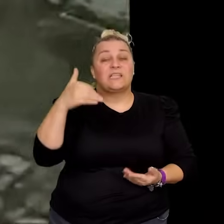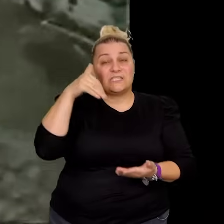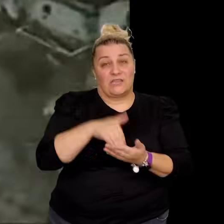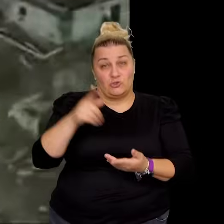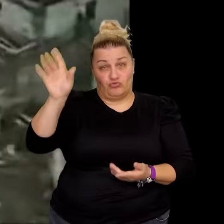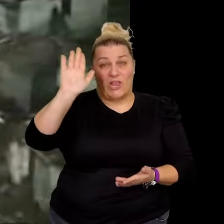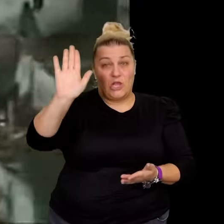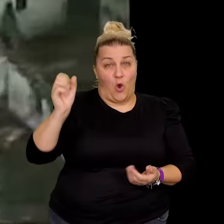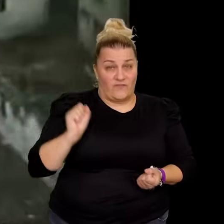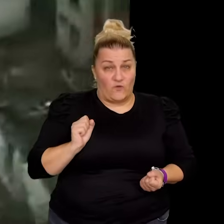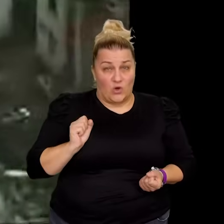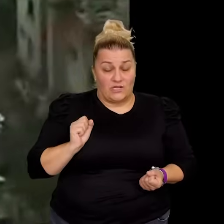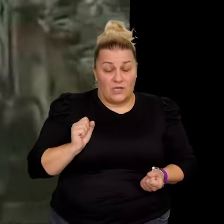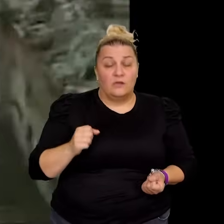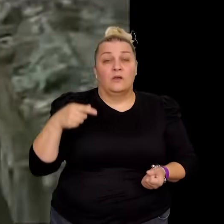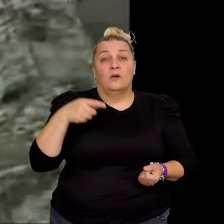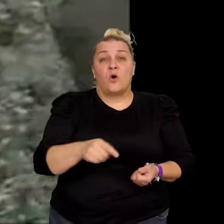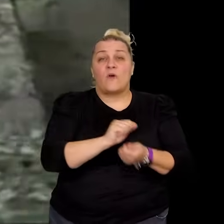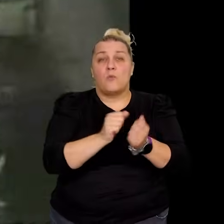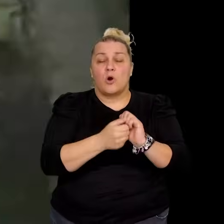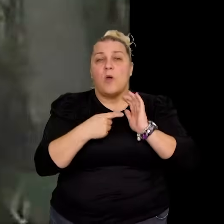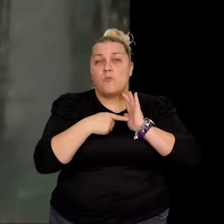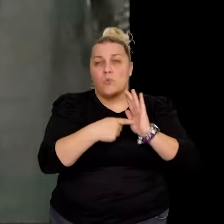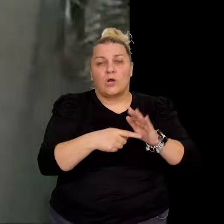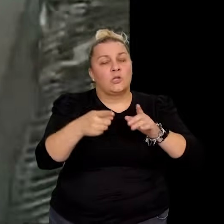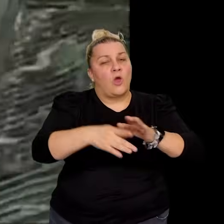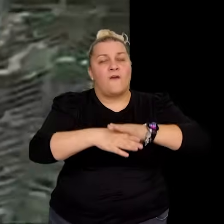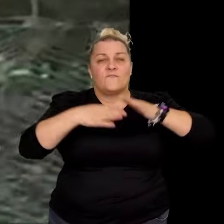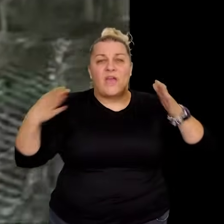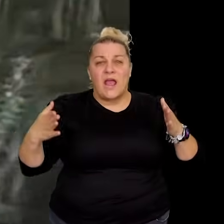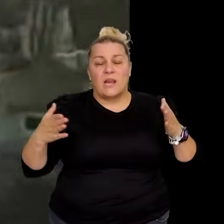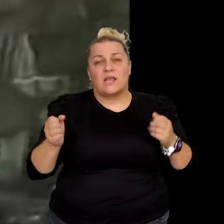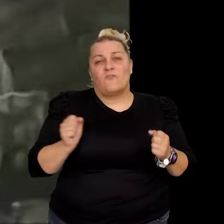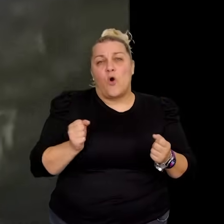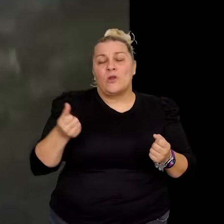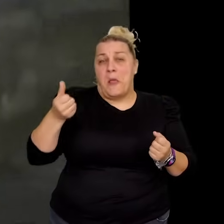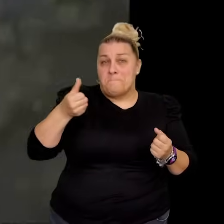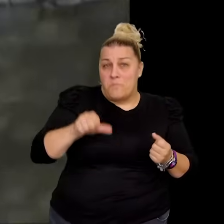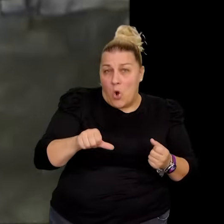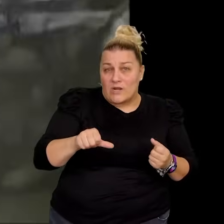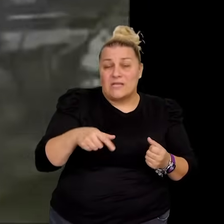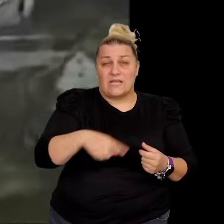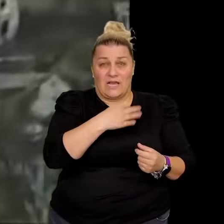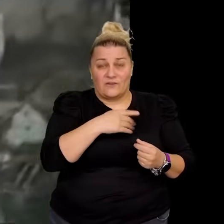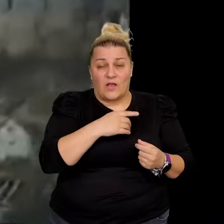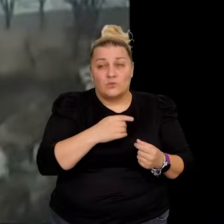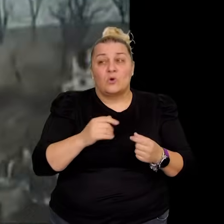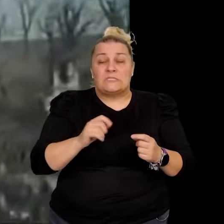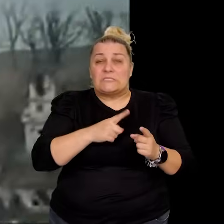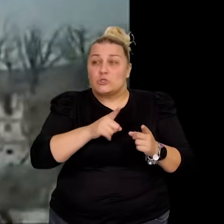angažirano. Iako je bitka predstavljala značajan vojni poraz i simbolički gubitak za Hrvatsku koja nije povratila nadzor nad gradom sve